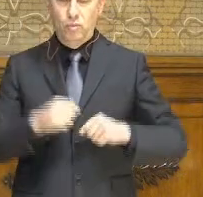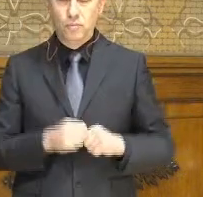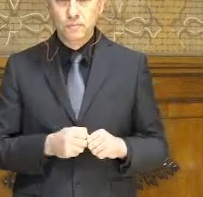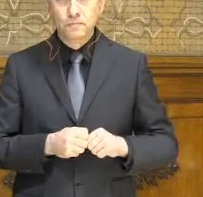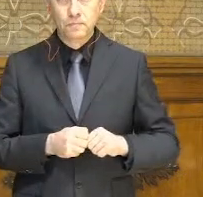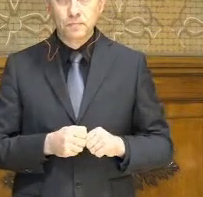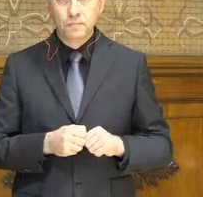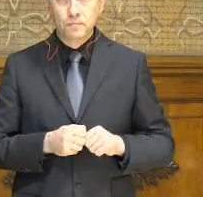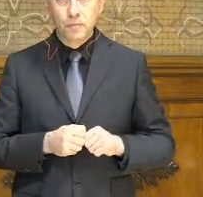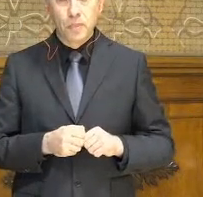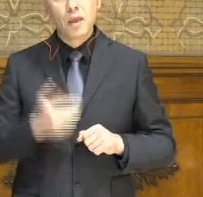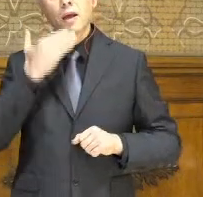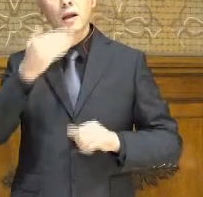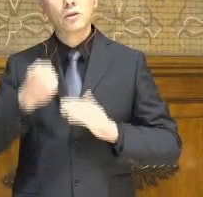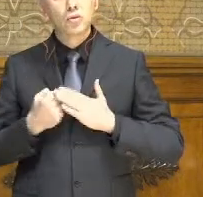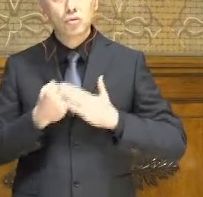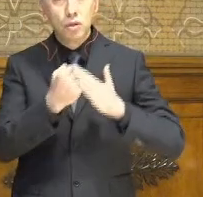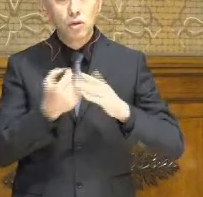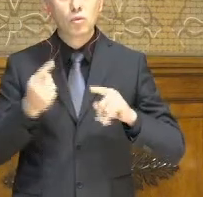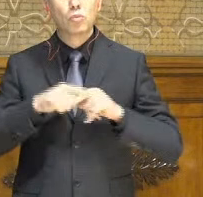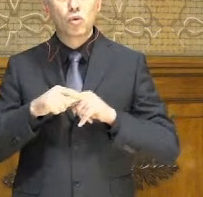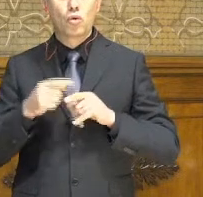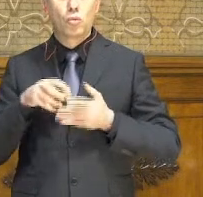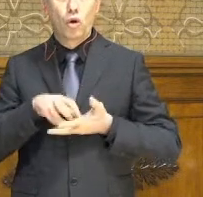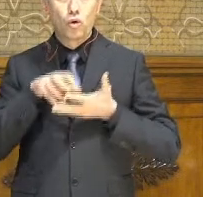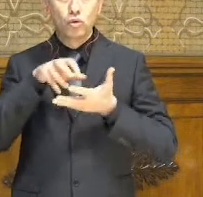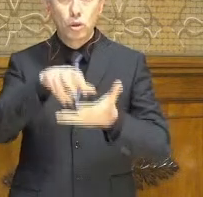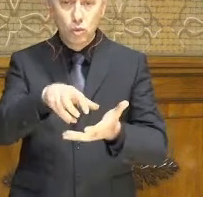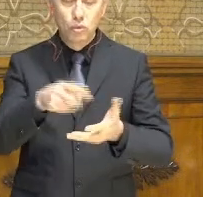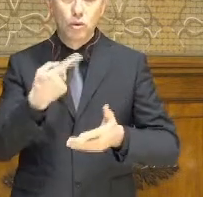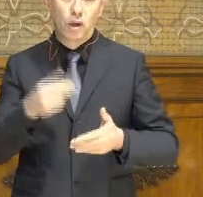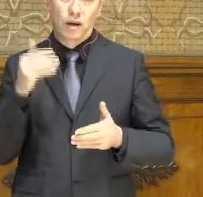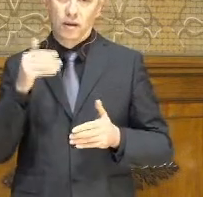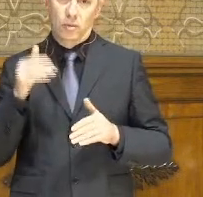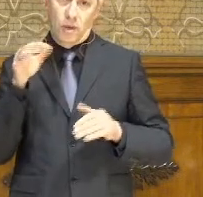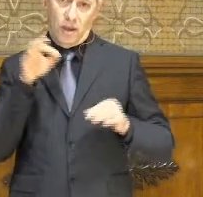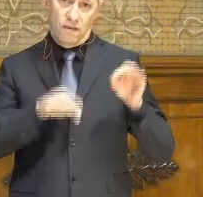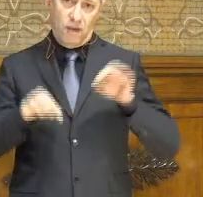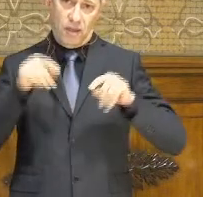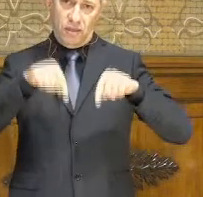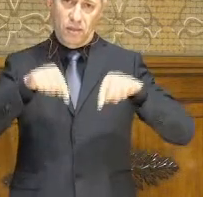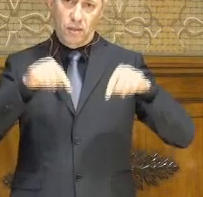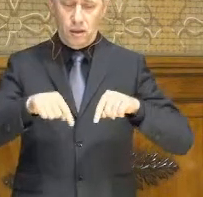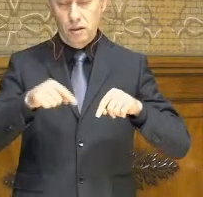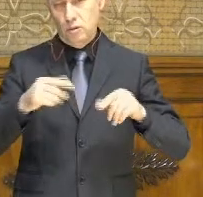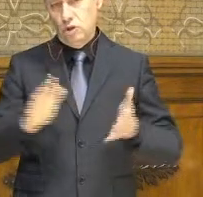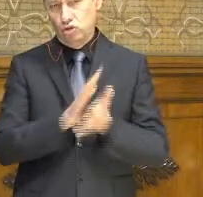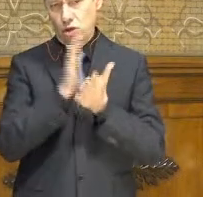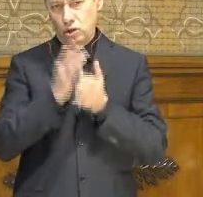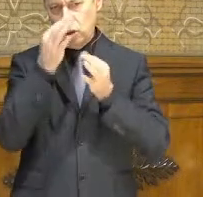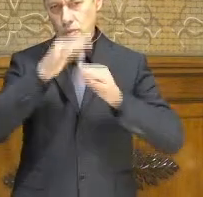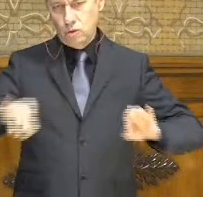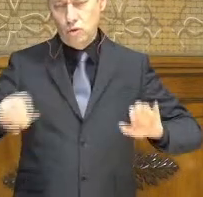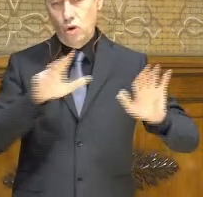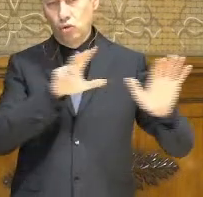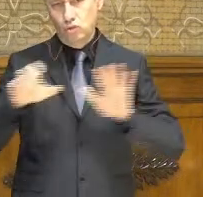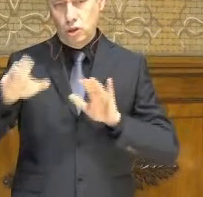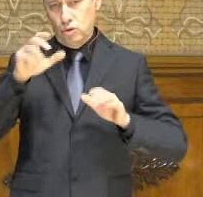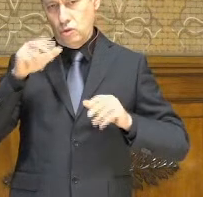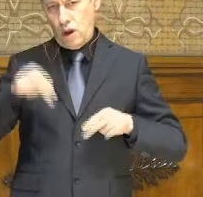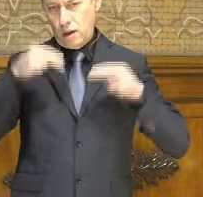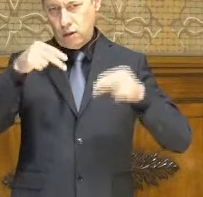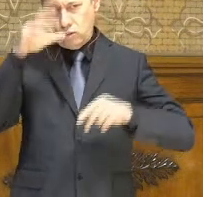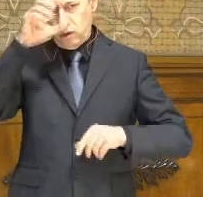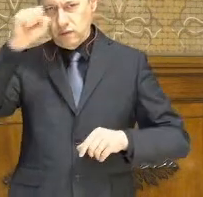ringraziamento per il sostegno e il contributo alla realizzazione degli eventi legati alle celebrazioni degli 800 anni della nostra università,